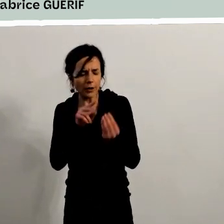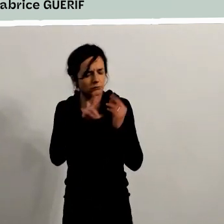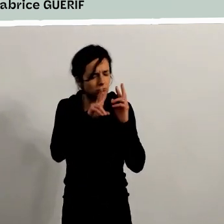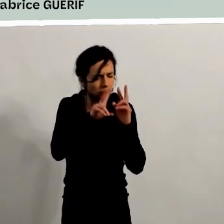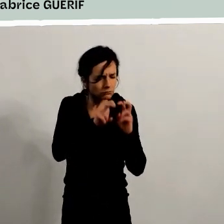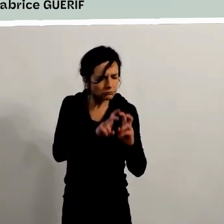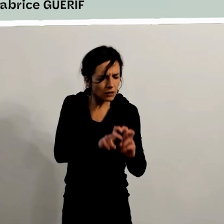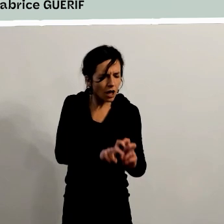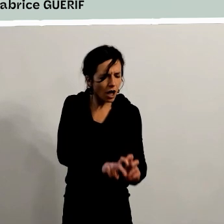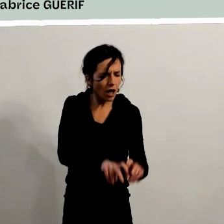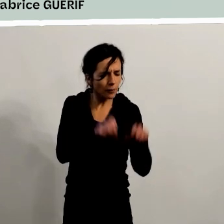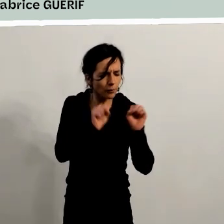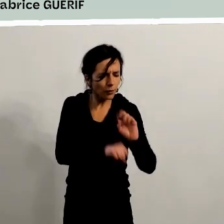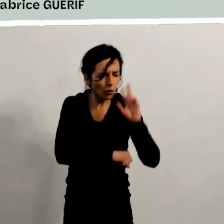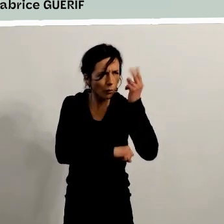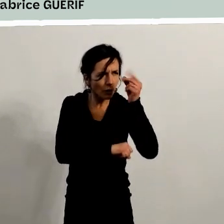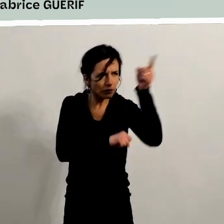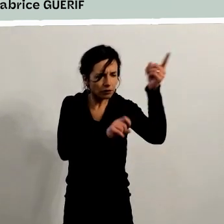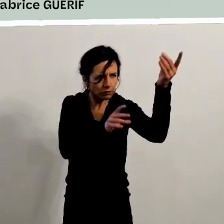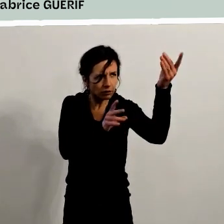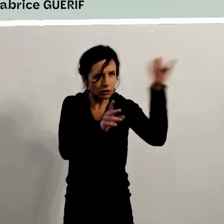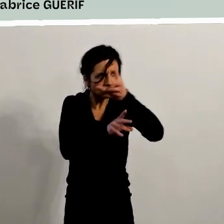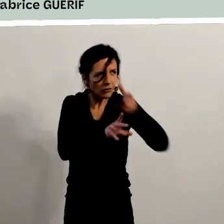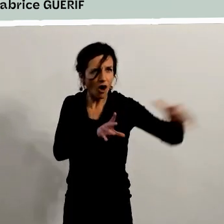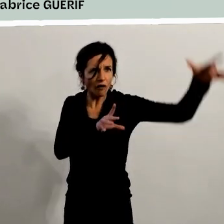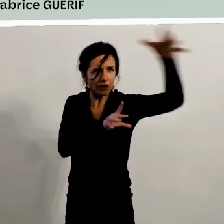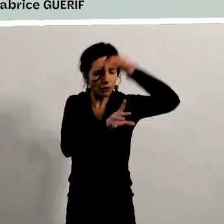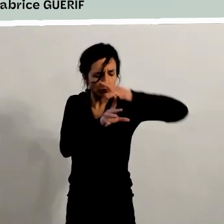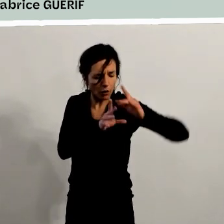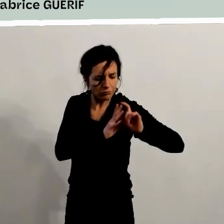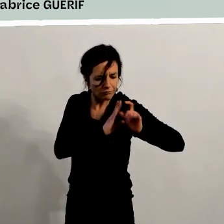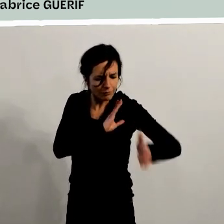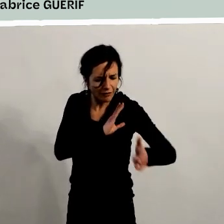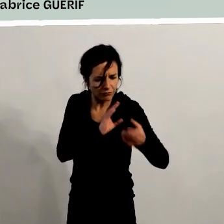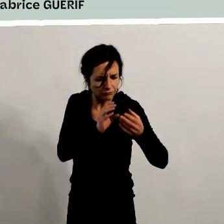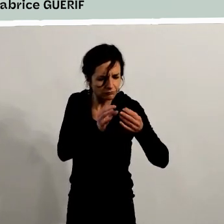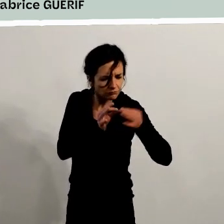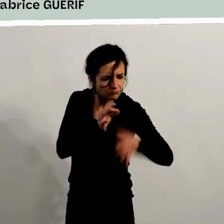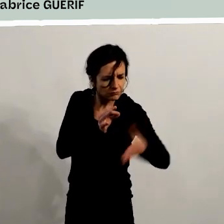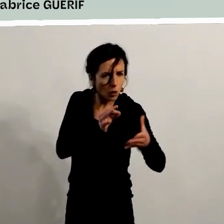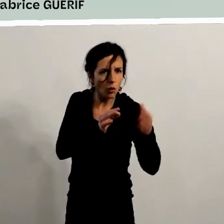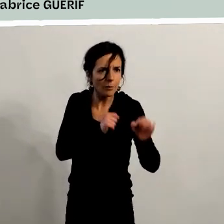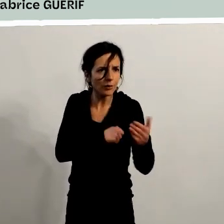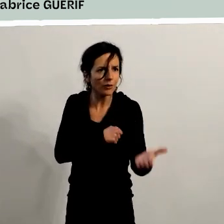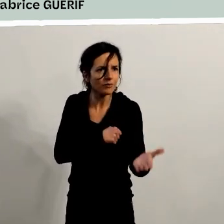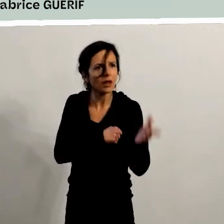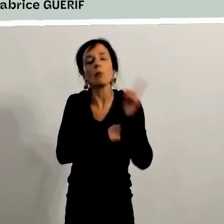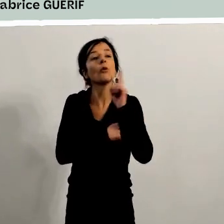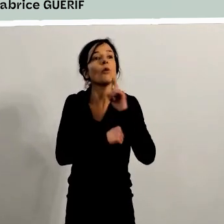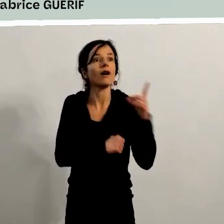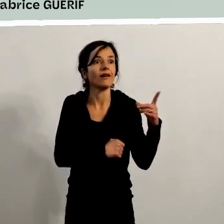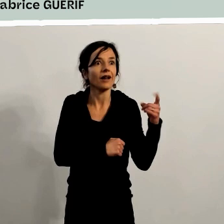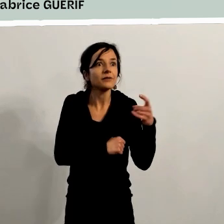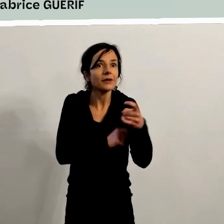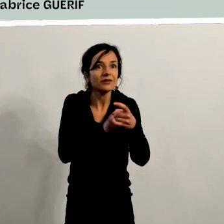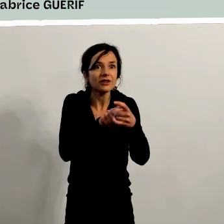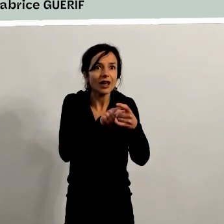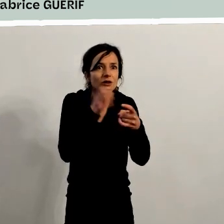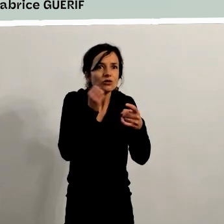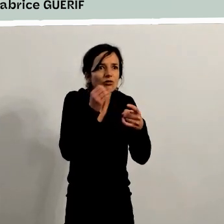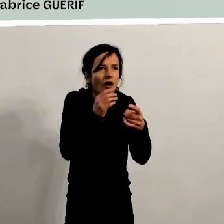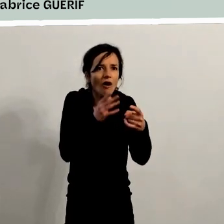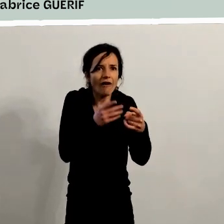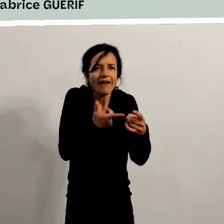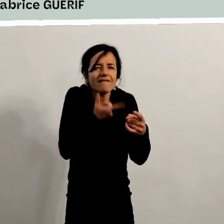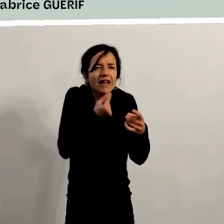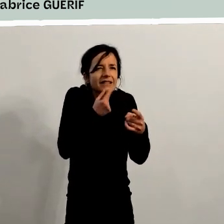l'impact que peut avoir notre environnement sur le spermatozoïde. Pourquoi ? Parce que le spermatozoïde, eh bien, il est plus facilement accessible, hein. On